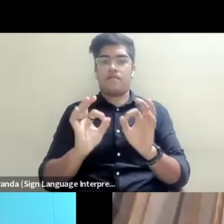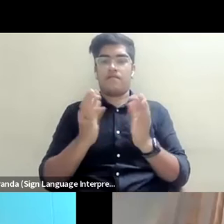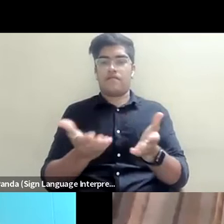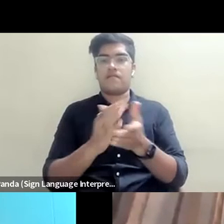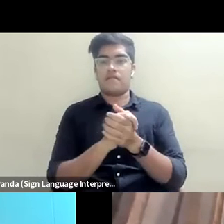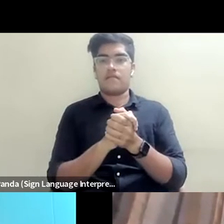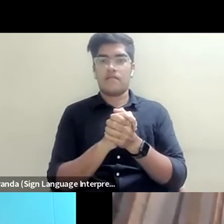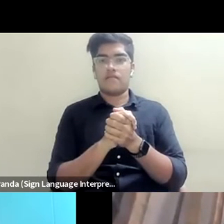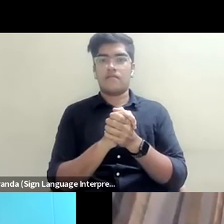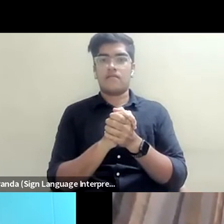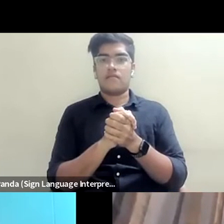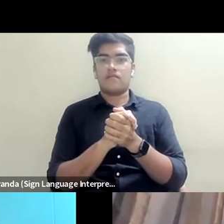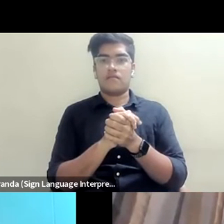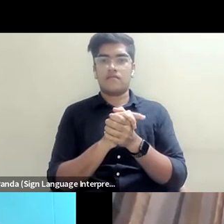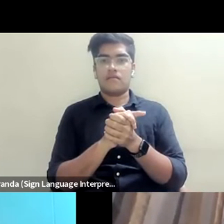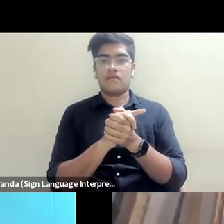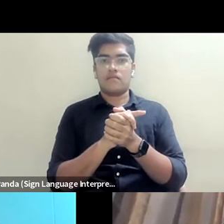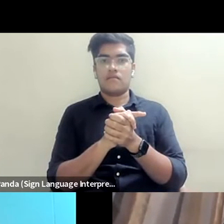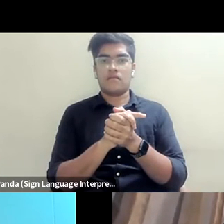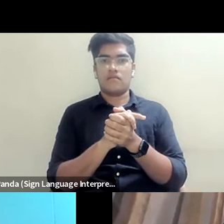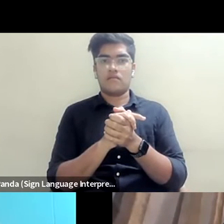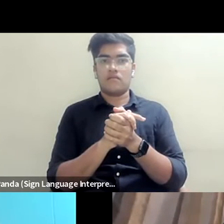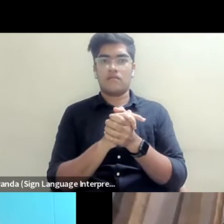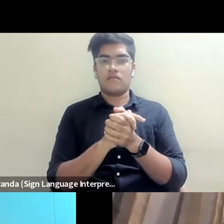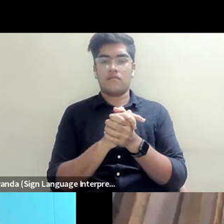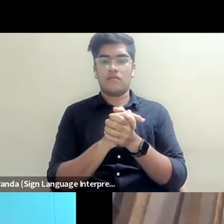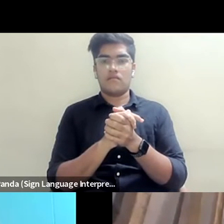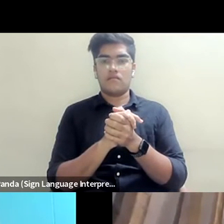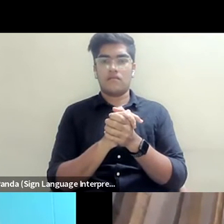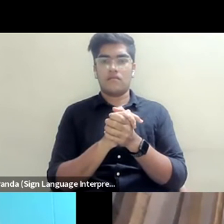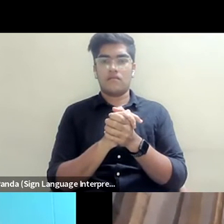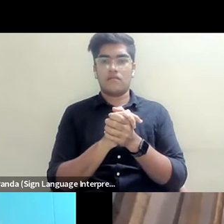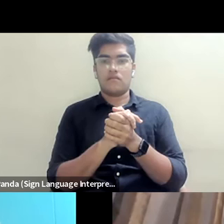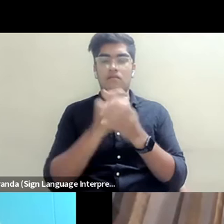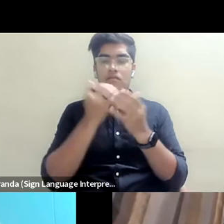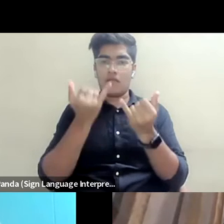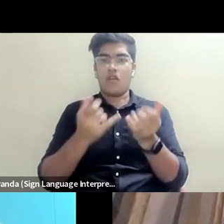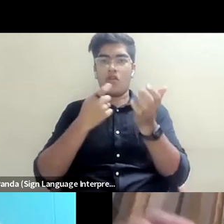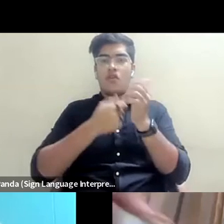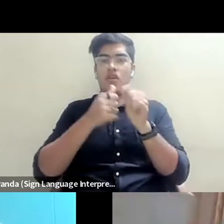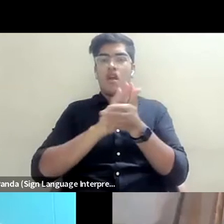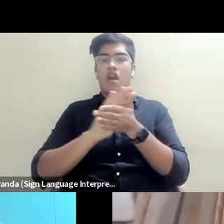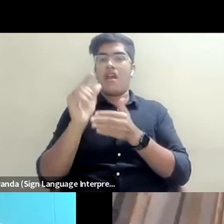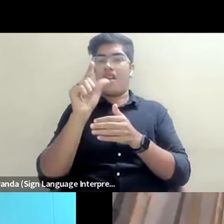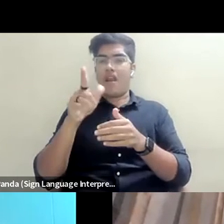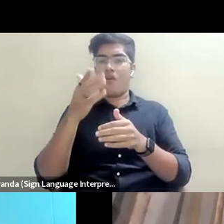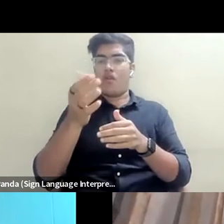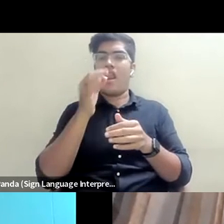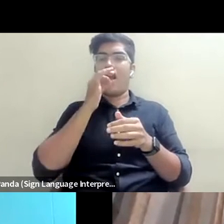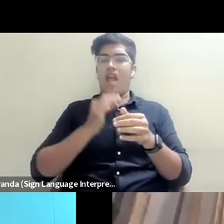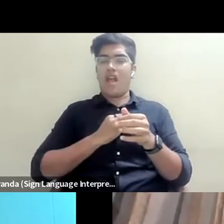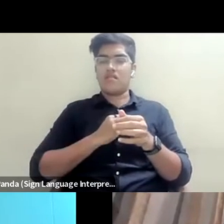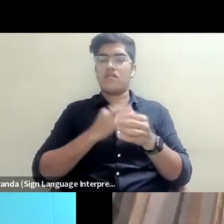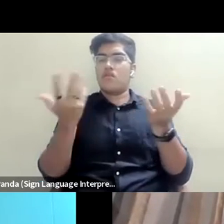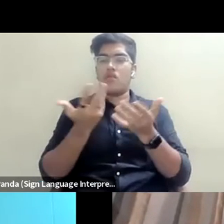you. आपको सुना बहुत अच्छा लगा, बहुत खुशी हुई. Now Rahul asked me to basically speak about